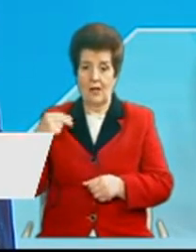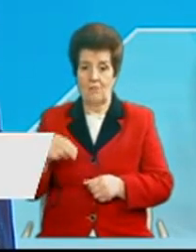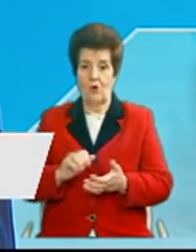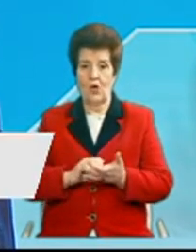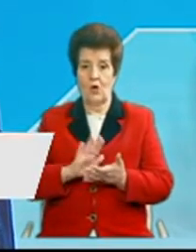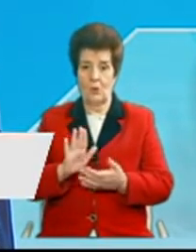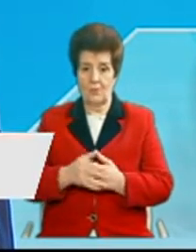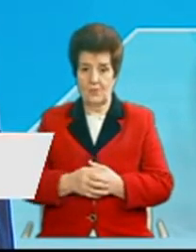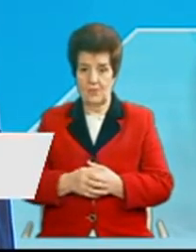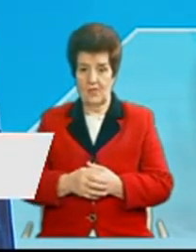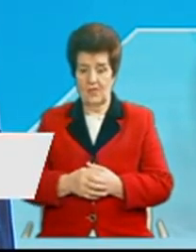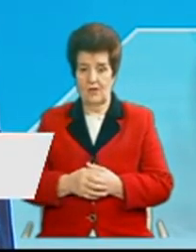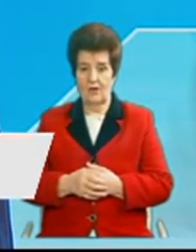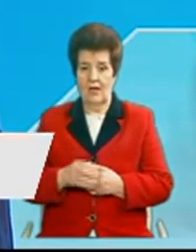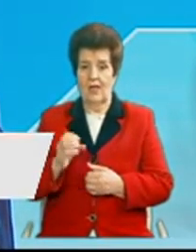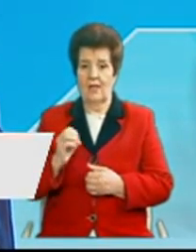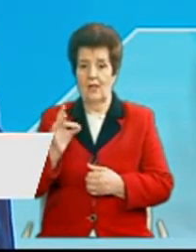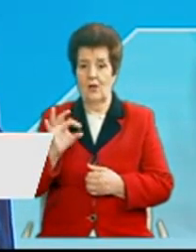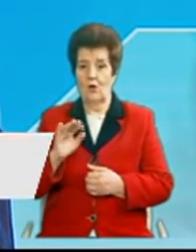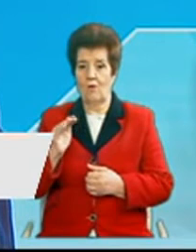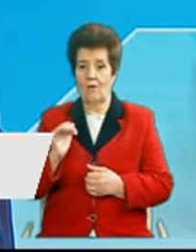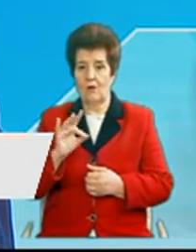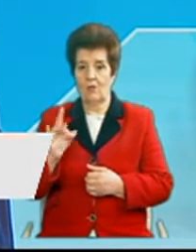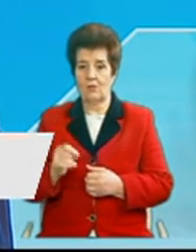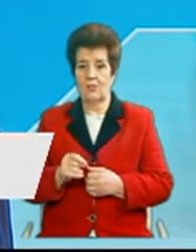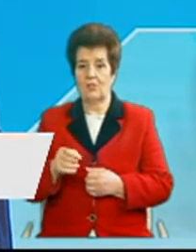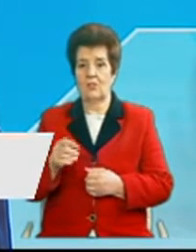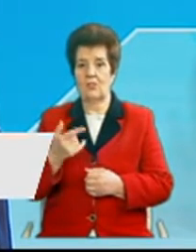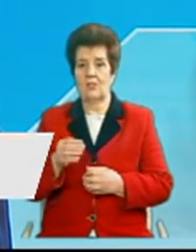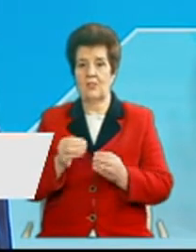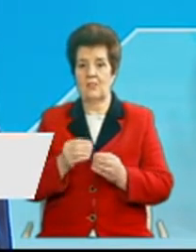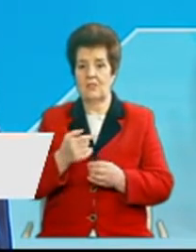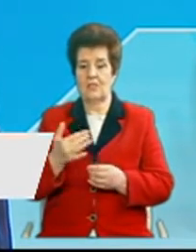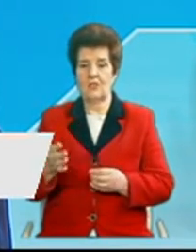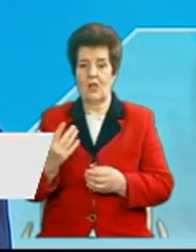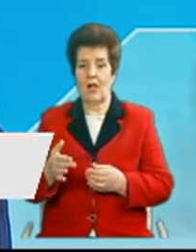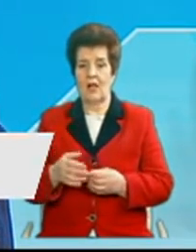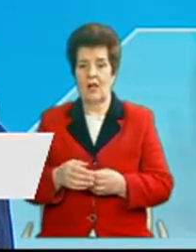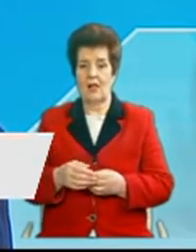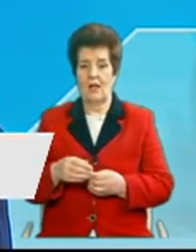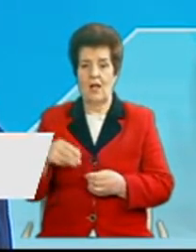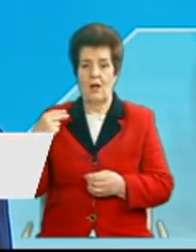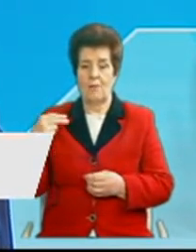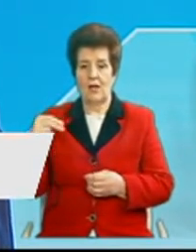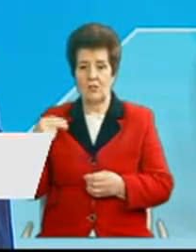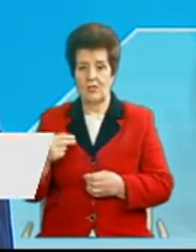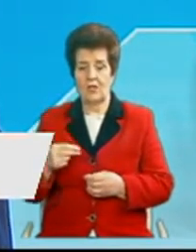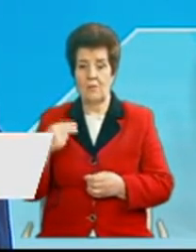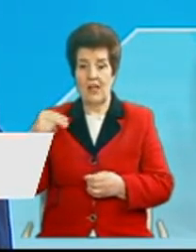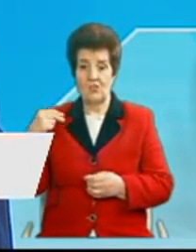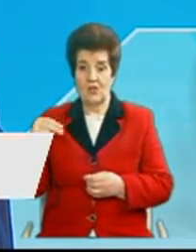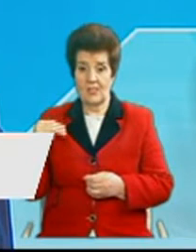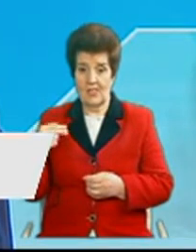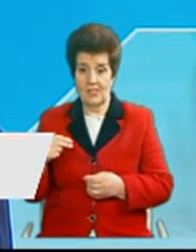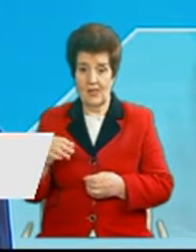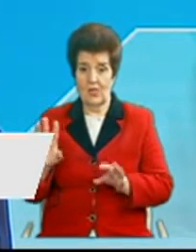de cortegiile cu girofaruri și de zecii de bodyguards care păzesc președintele. Părerea mea că președintele